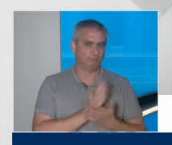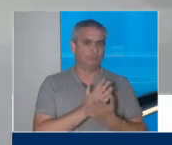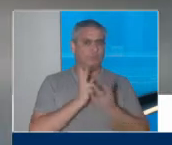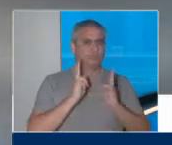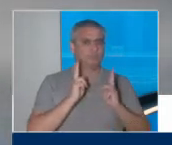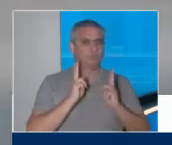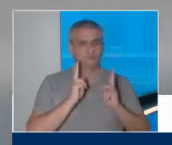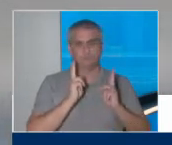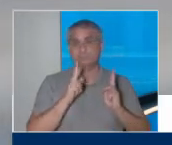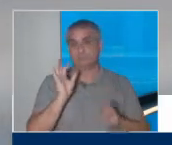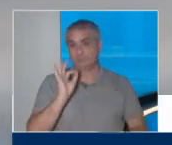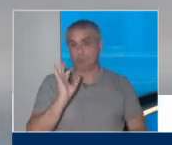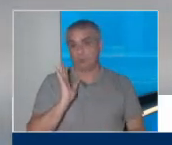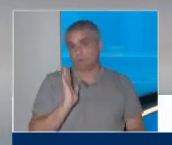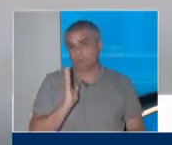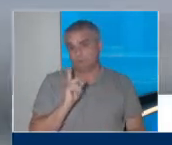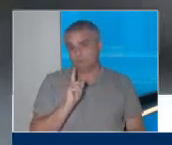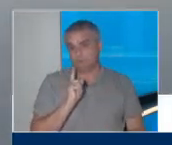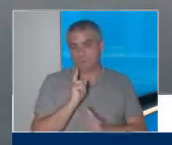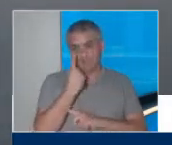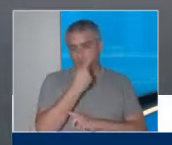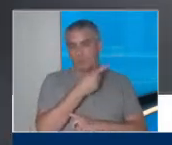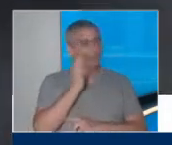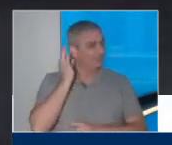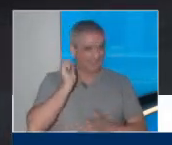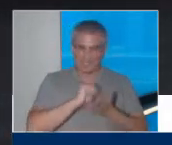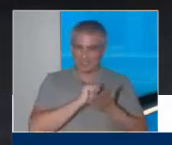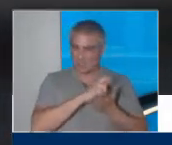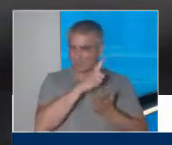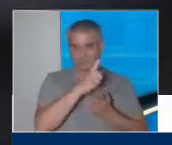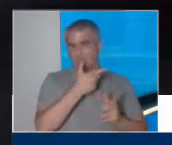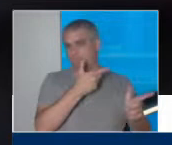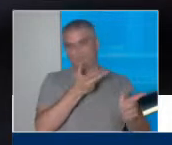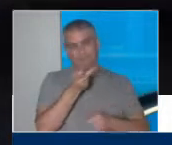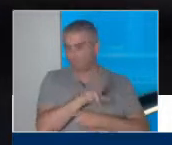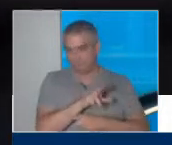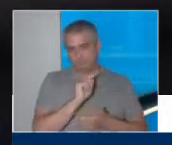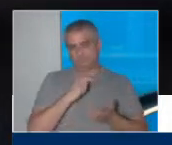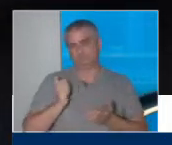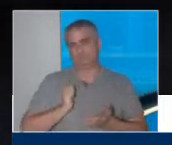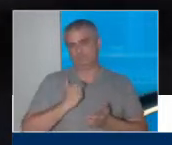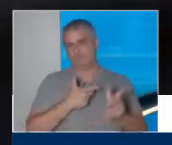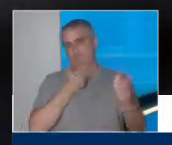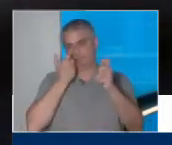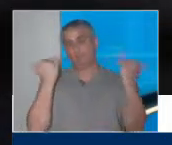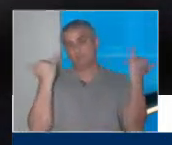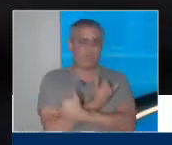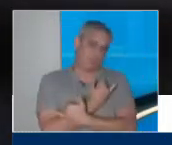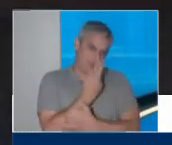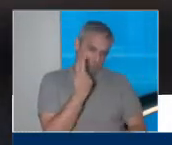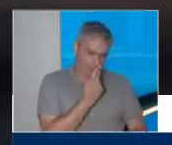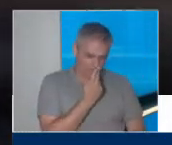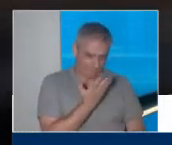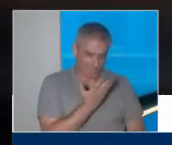שיש סיכוי סביר שהעיתונאית שירין אבו אקלה בעצם נהרגה מאש כוחות צה"ל, בשוגג